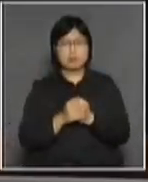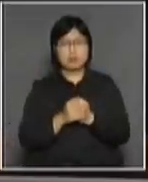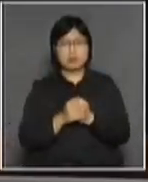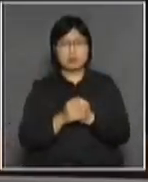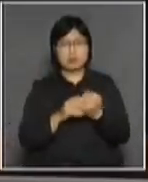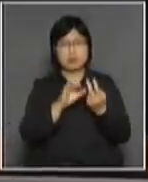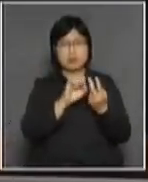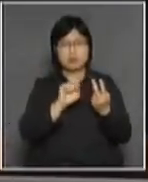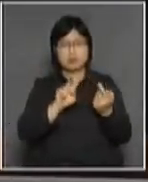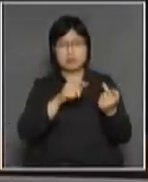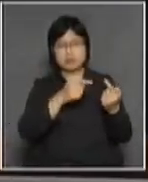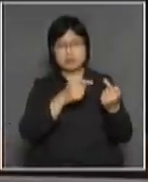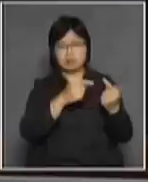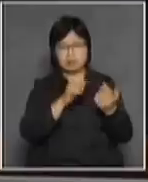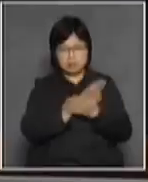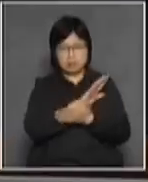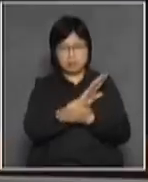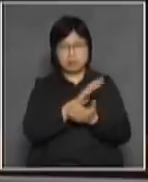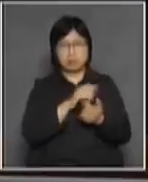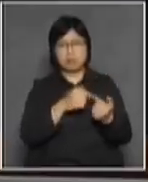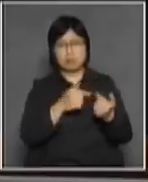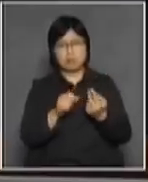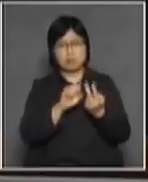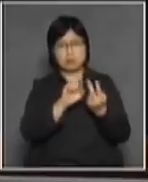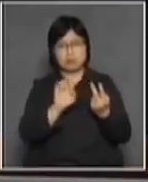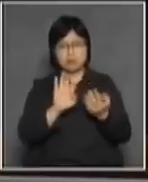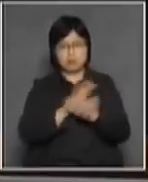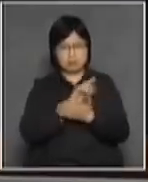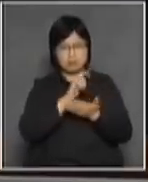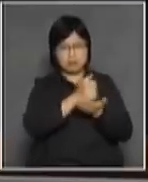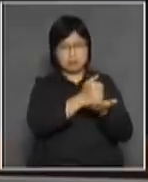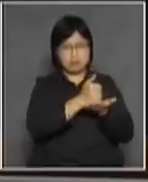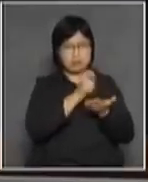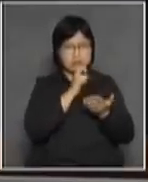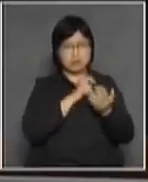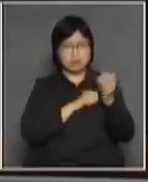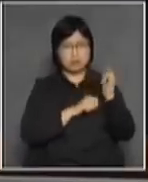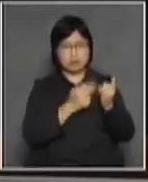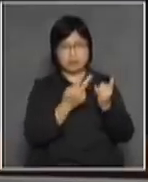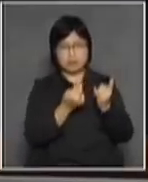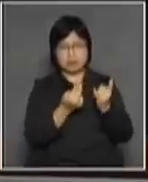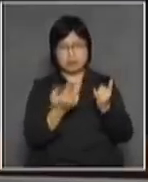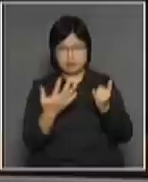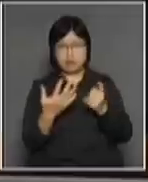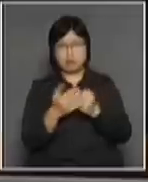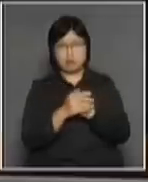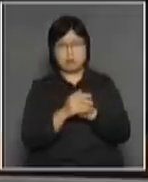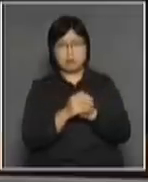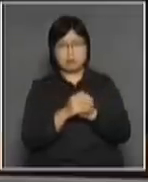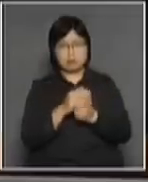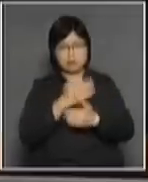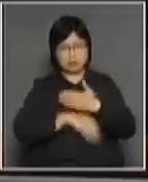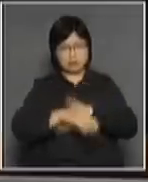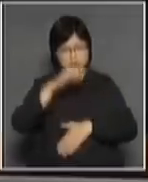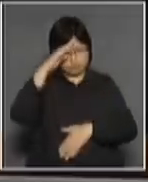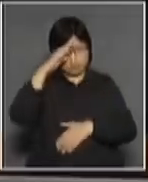2012年及2013年分別請了625位殘疾警